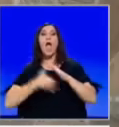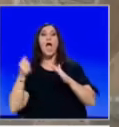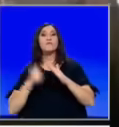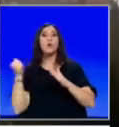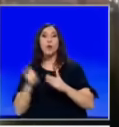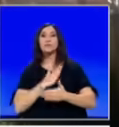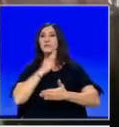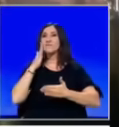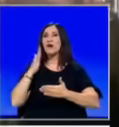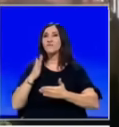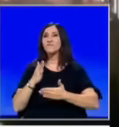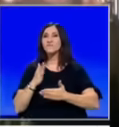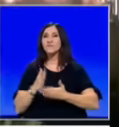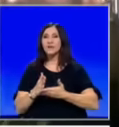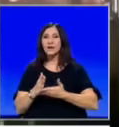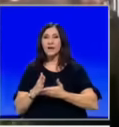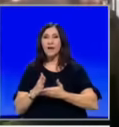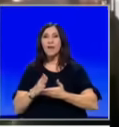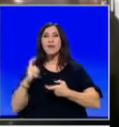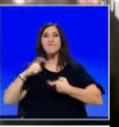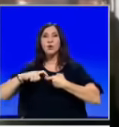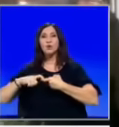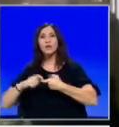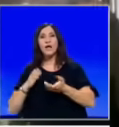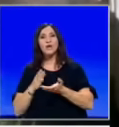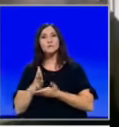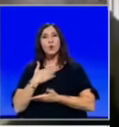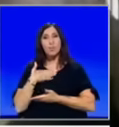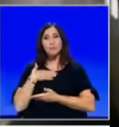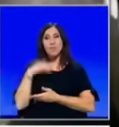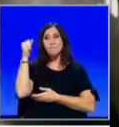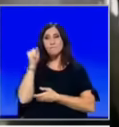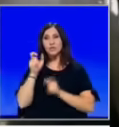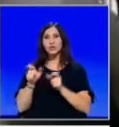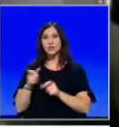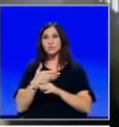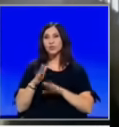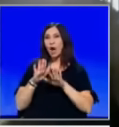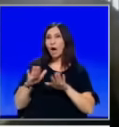в края на вагоните. Според мен машинистите продължиха